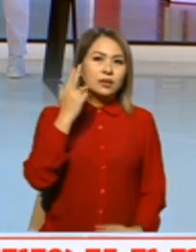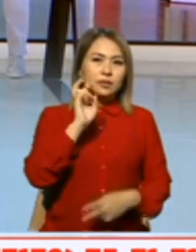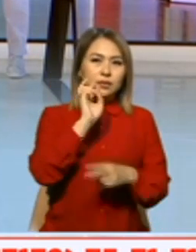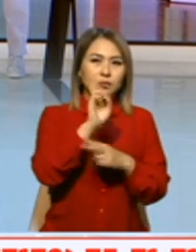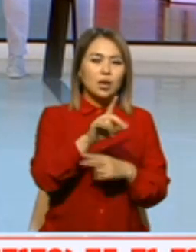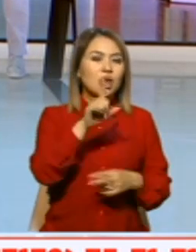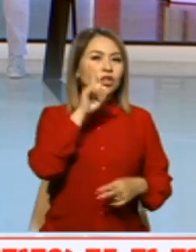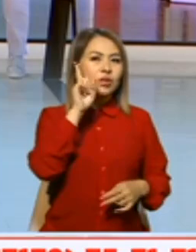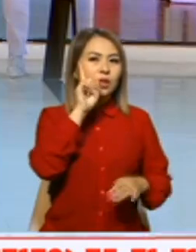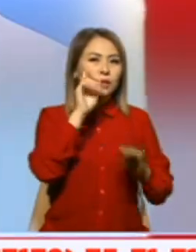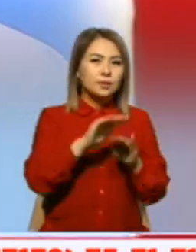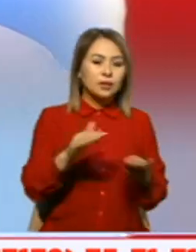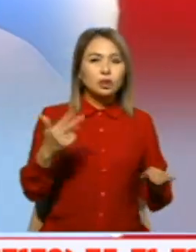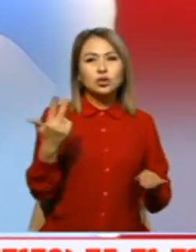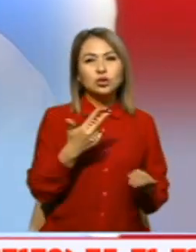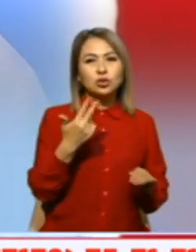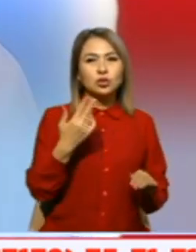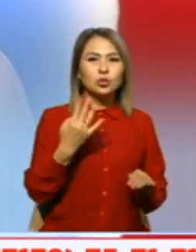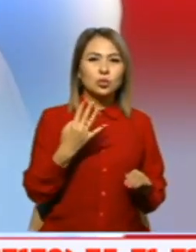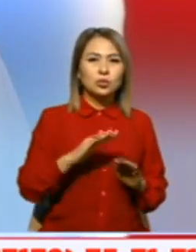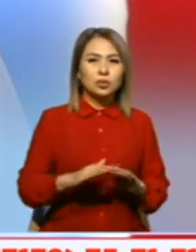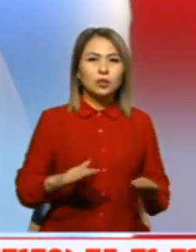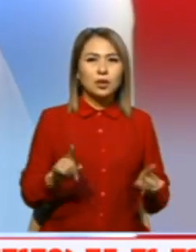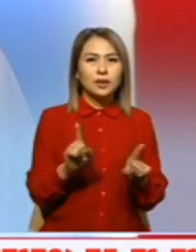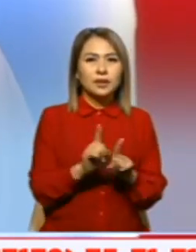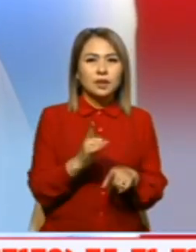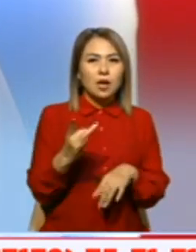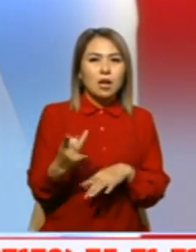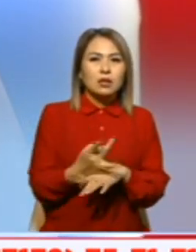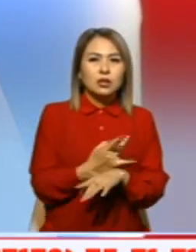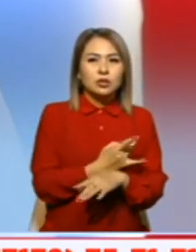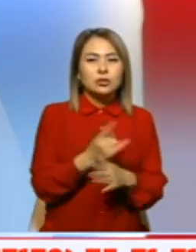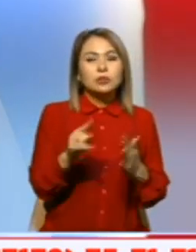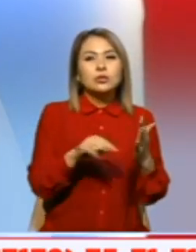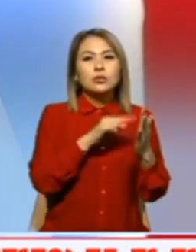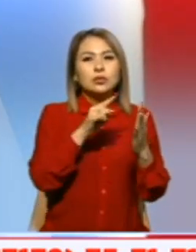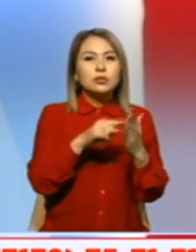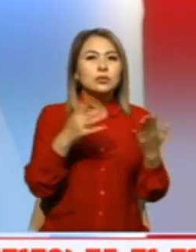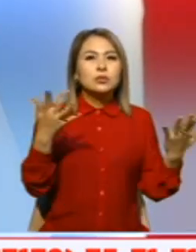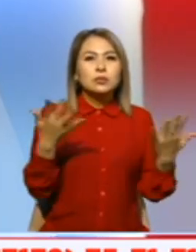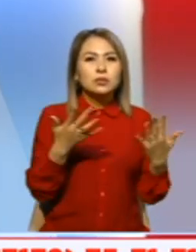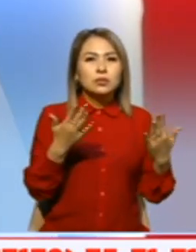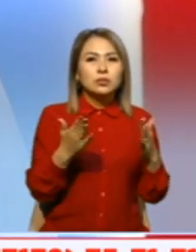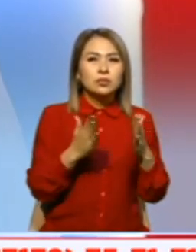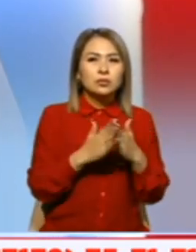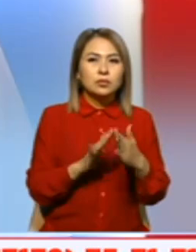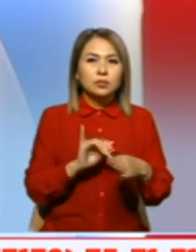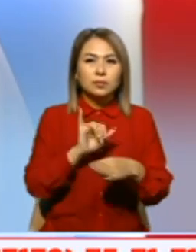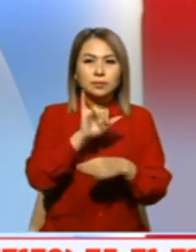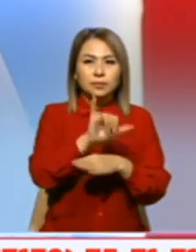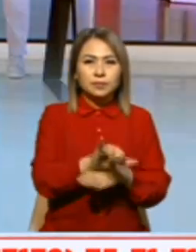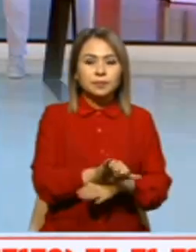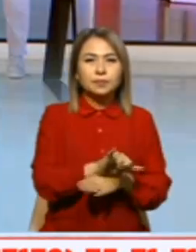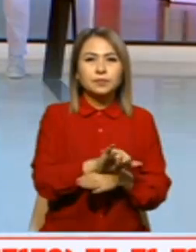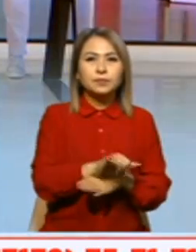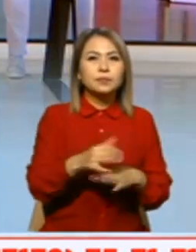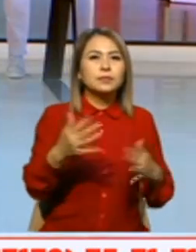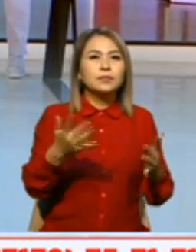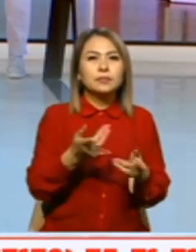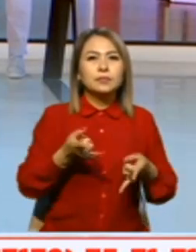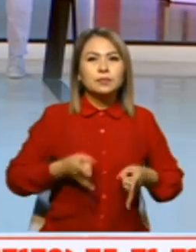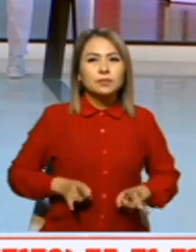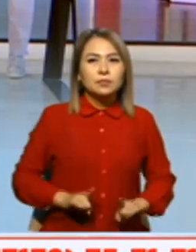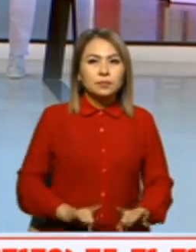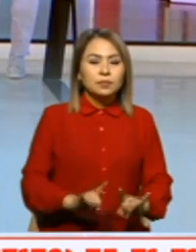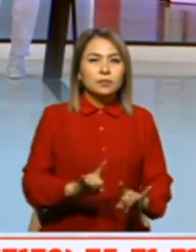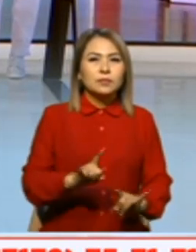жас ана болсын, үшінші, төртінші сәби болсын, сіздердің алғашқы қоятын сұрақтарыңыз алдымен үйге келесіздер ғой. Қалай босандыңыз,